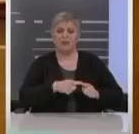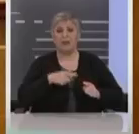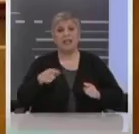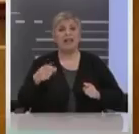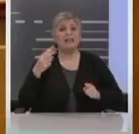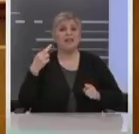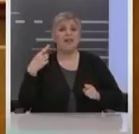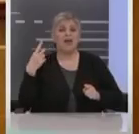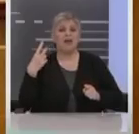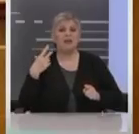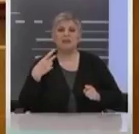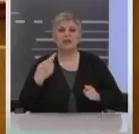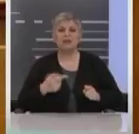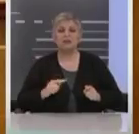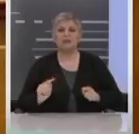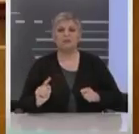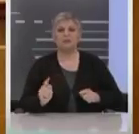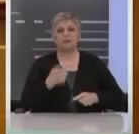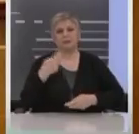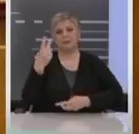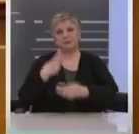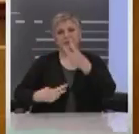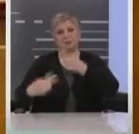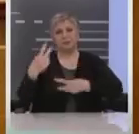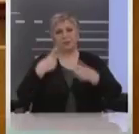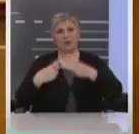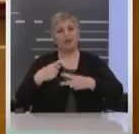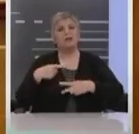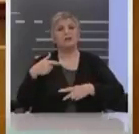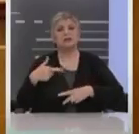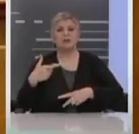να επιτεθεί στην κυβέρνηση και στην Περιφερειάρχη.